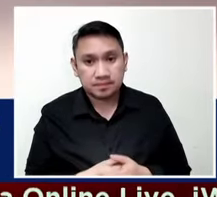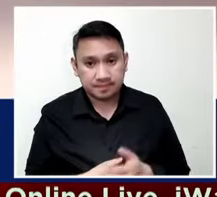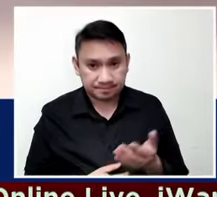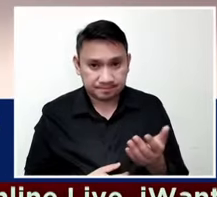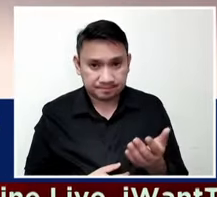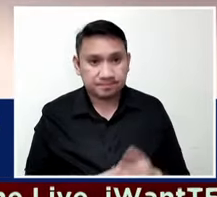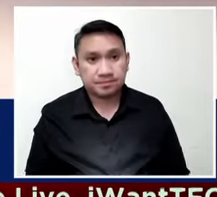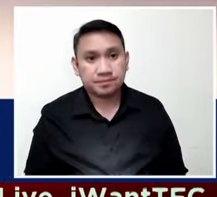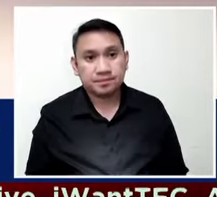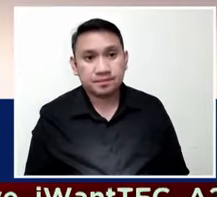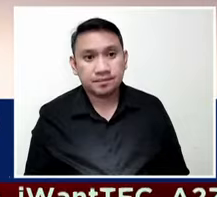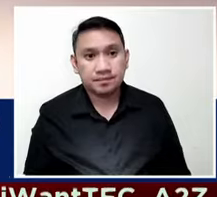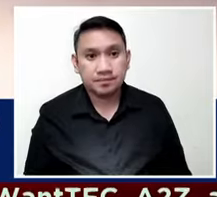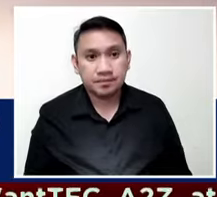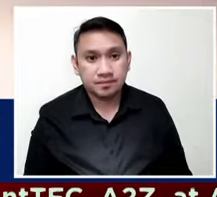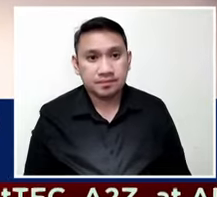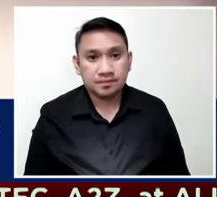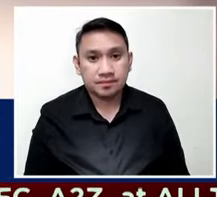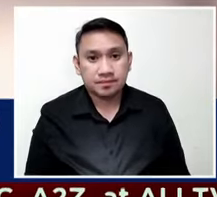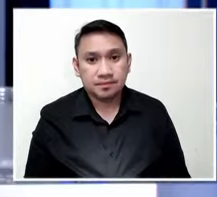Perez, ABS-CBN News.